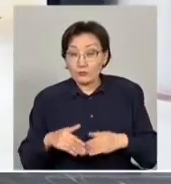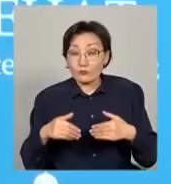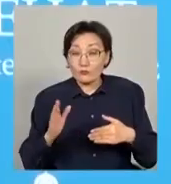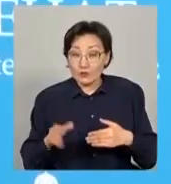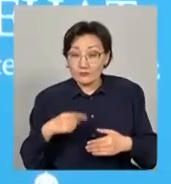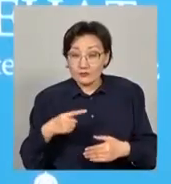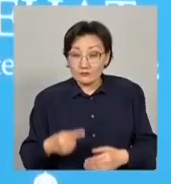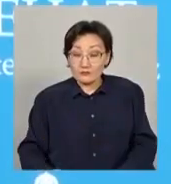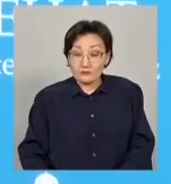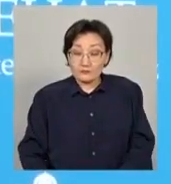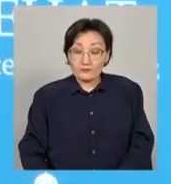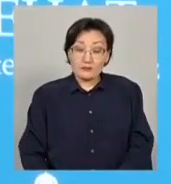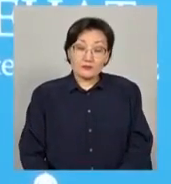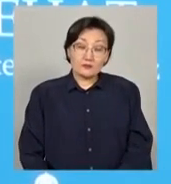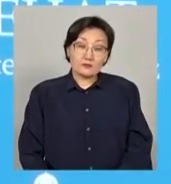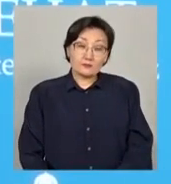ол.